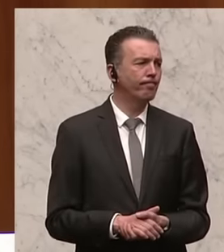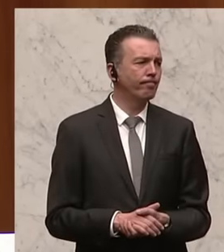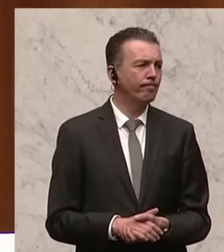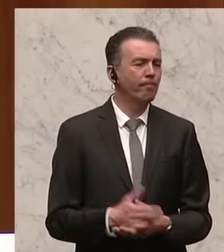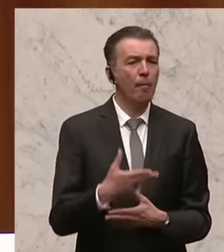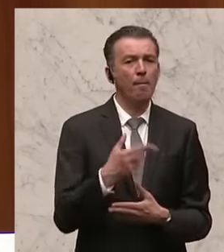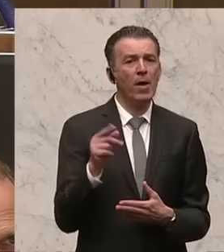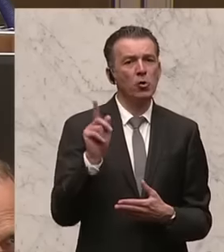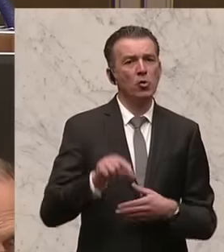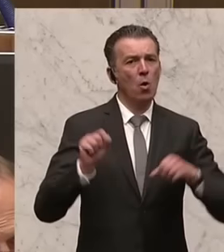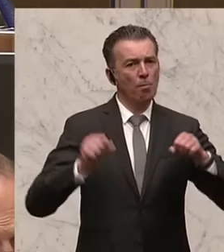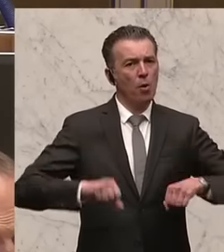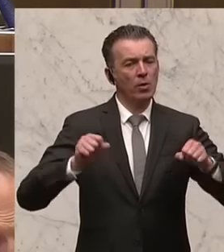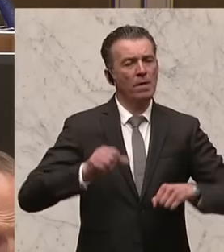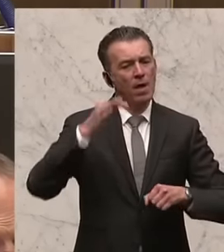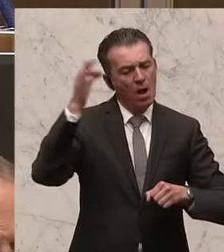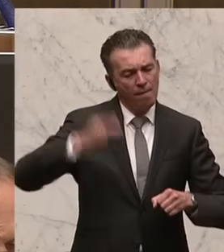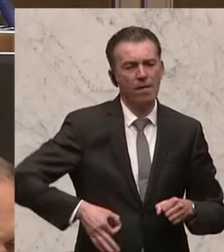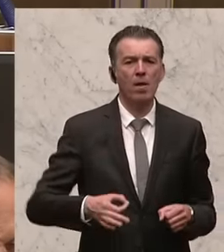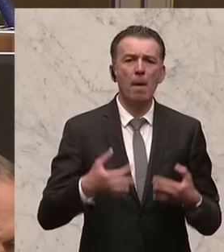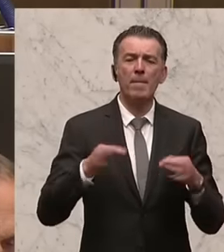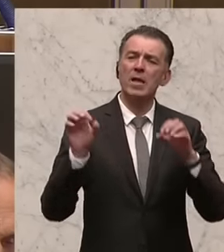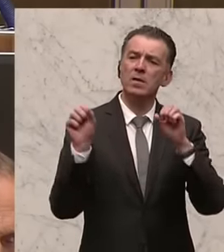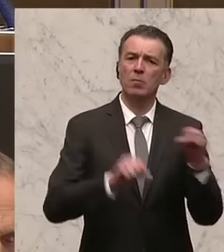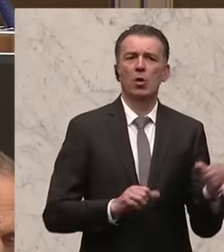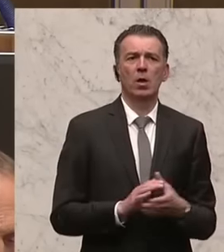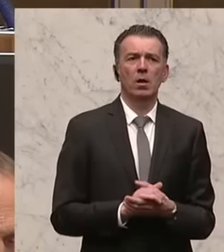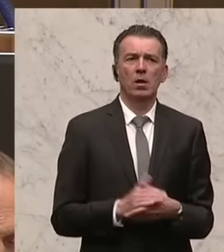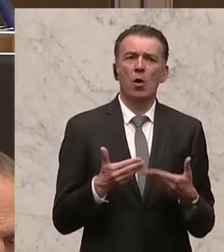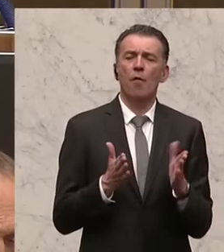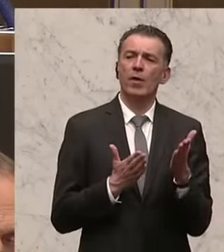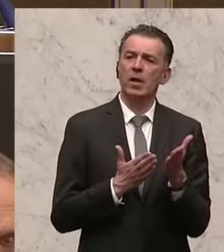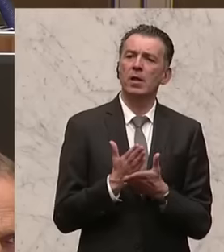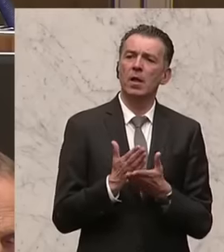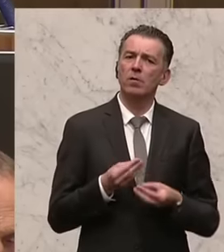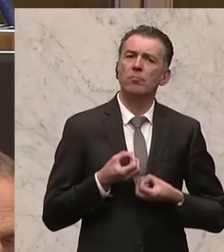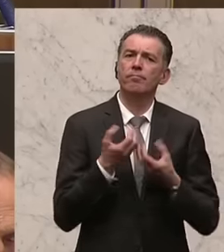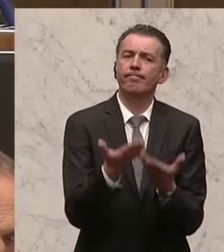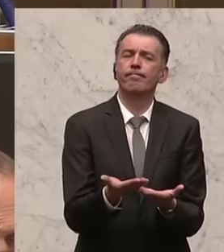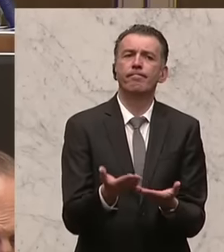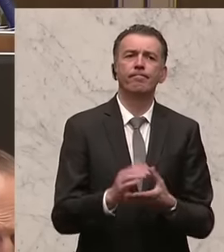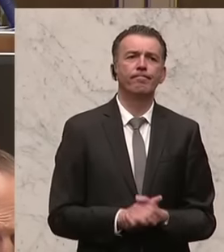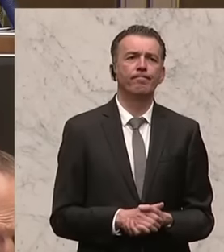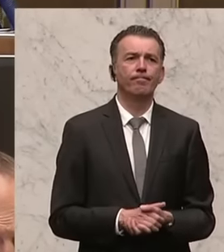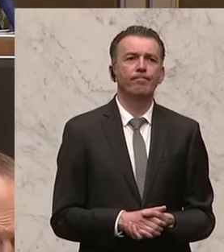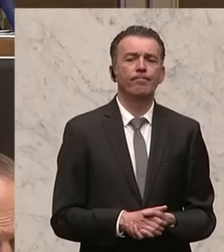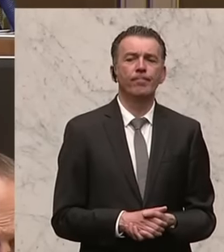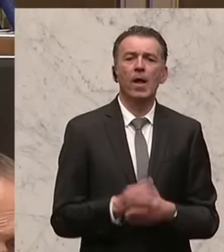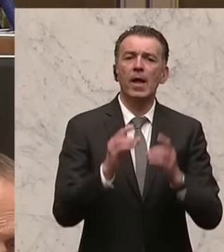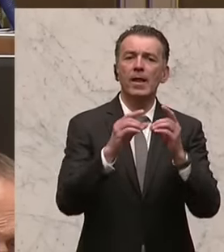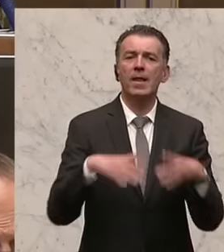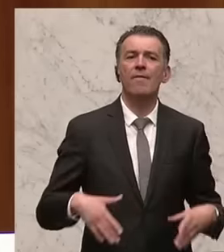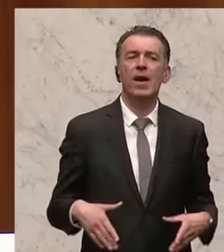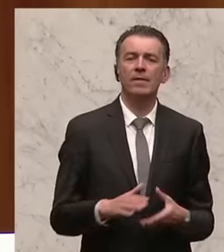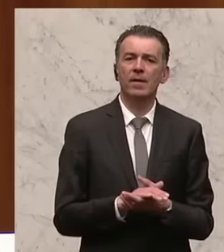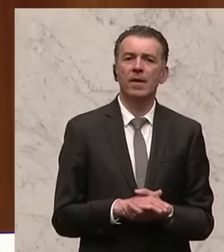möchten, dass die Menschen ihre Potenziale und ihre Fähigkeiten bestmöglichst im öffentlichen Dienst einbringen können. Und die